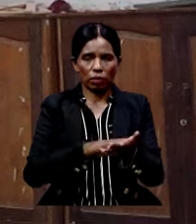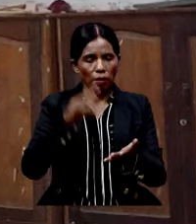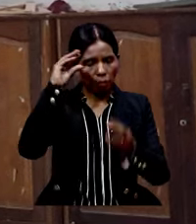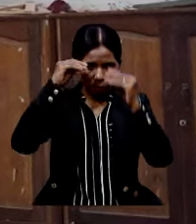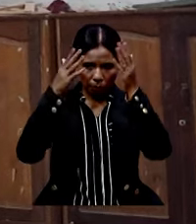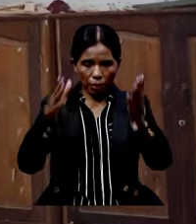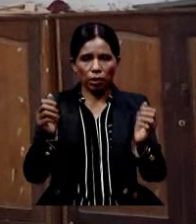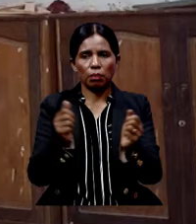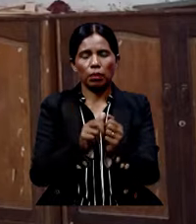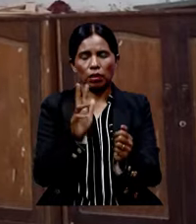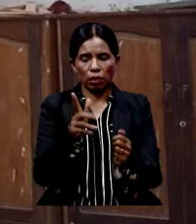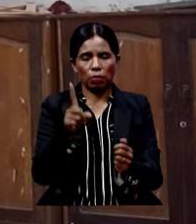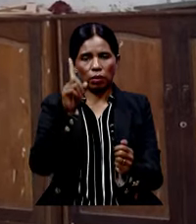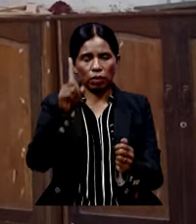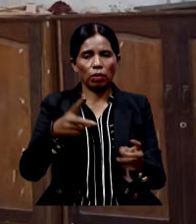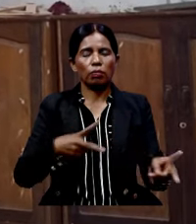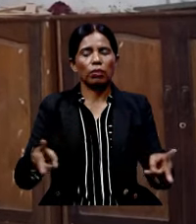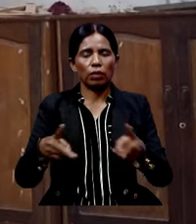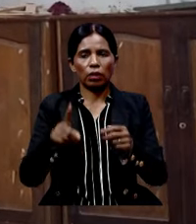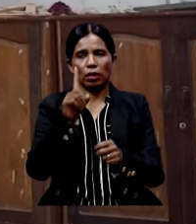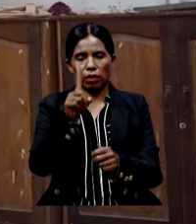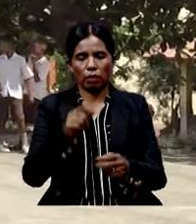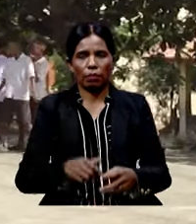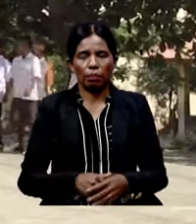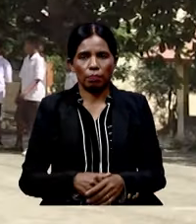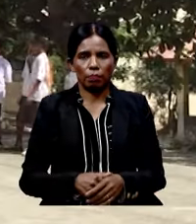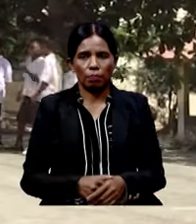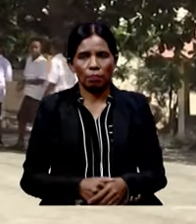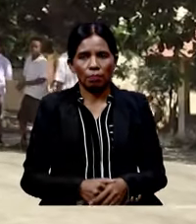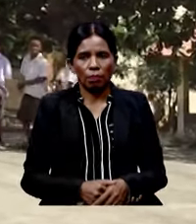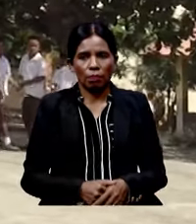permanente tolu resen ida, no voluntario na ngida. Feliciano Venancio Belo, ZMN.